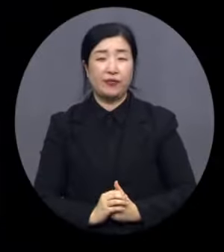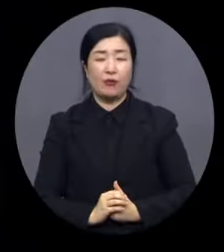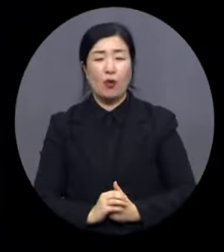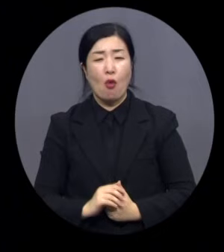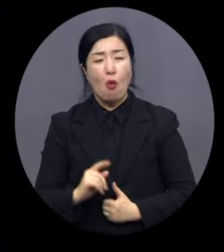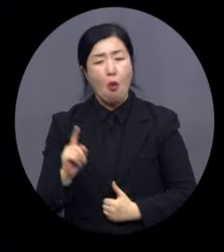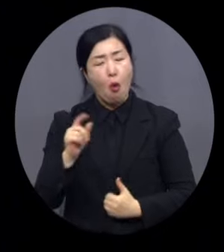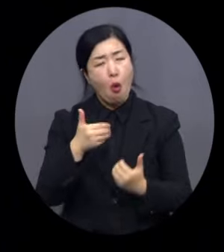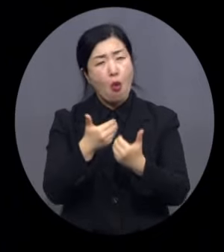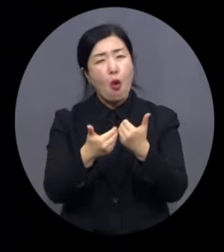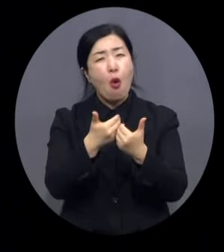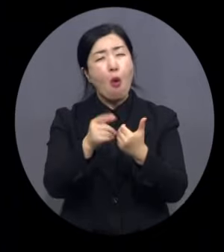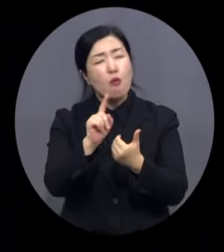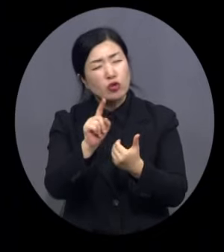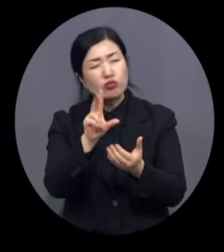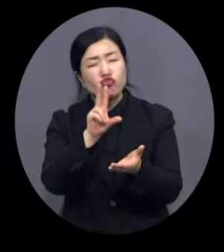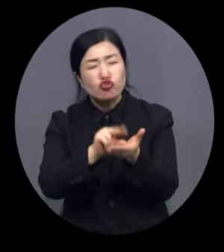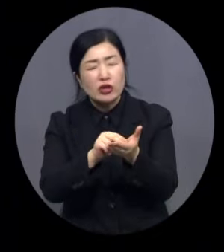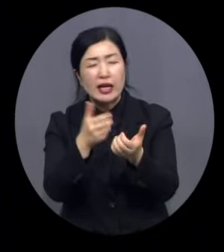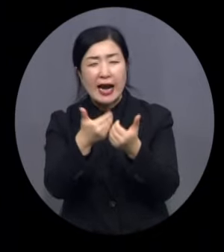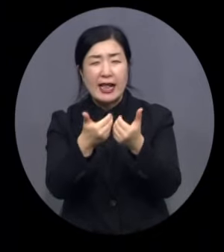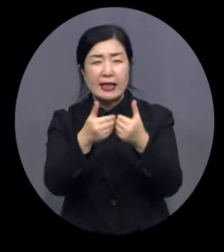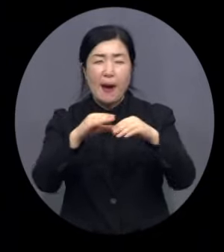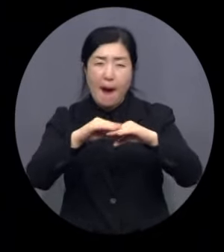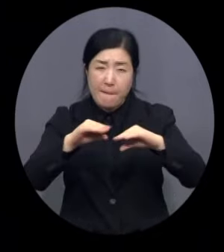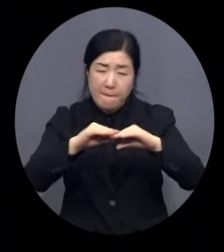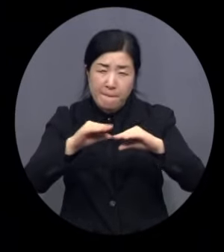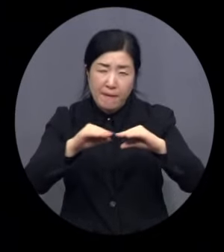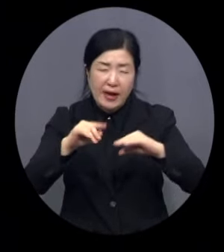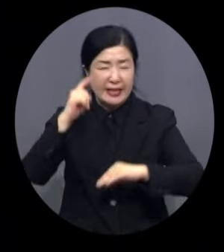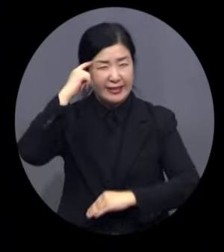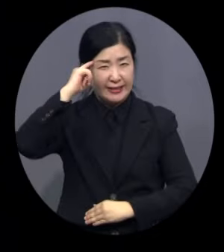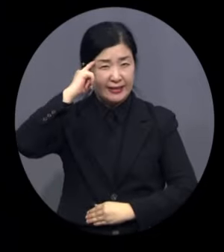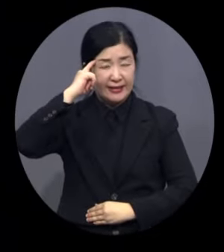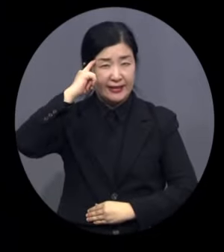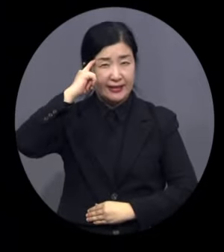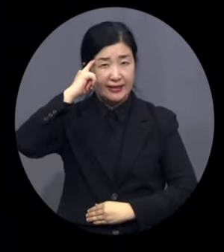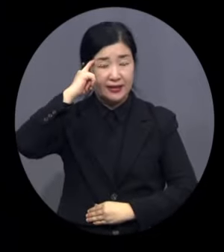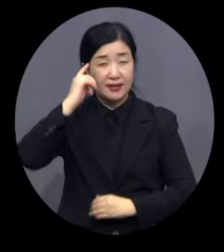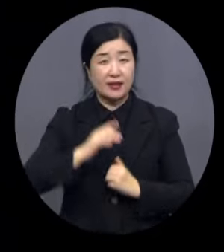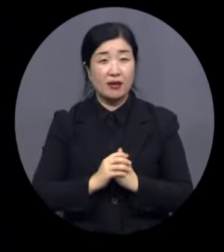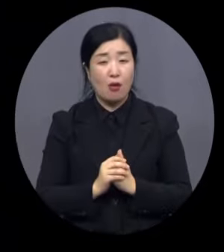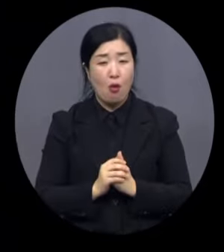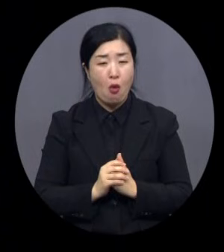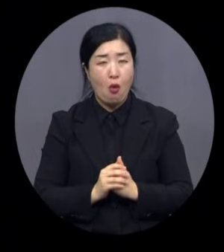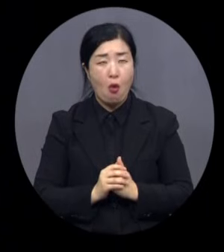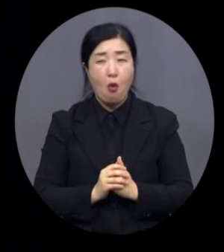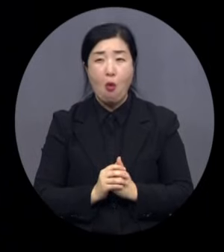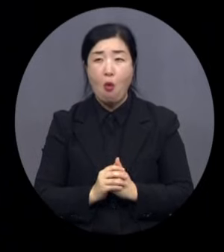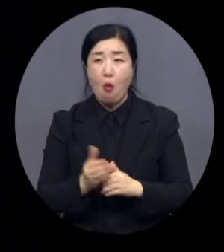어떻게 갈등없이 잘해 나갈 것이냐라고 저는 생각을합니다 화영